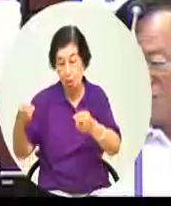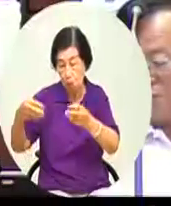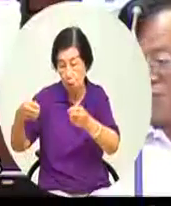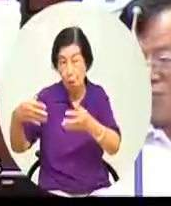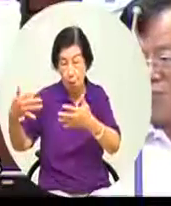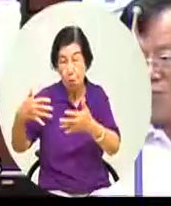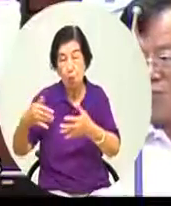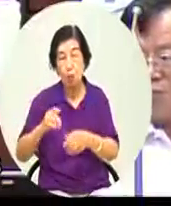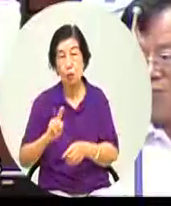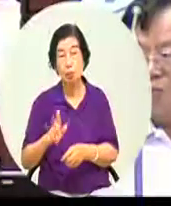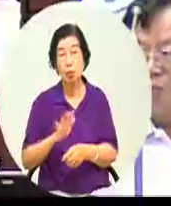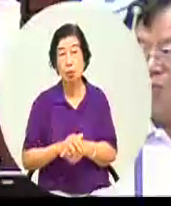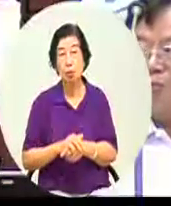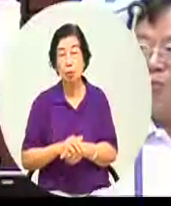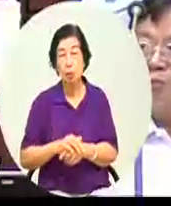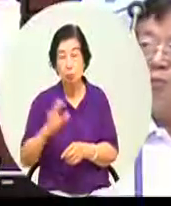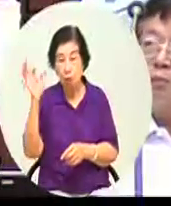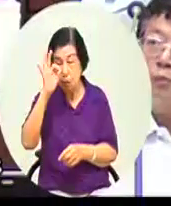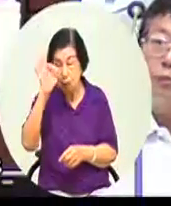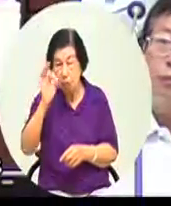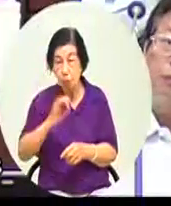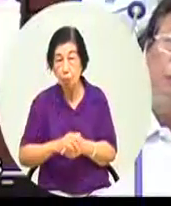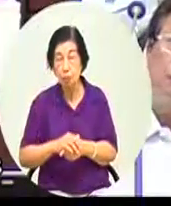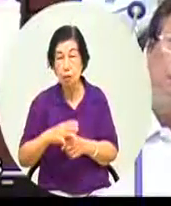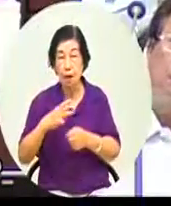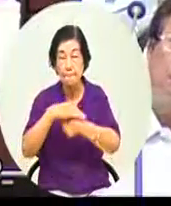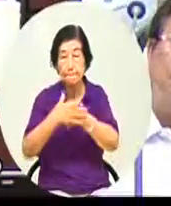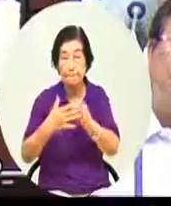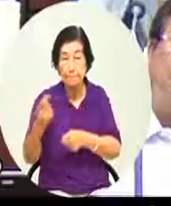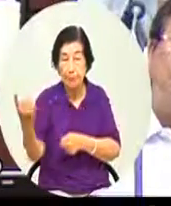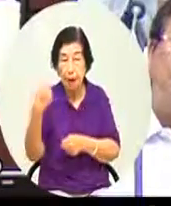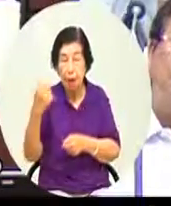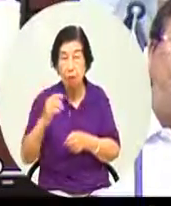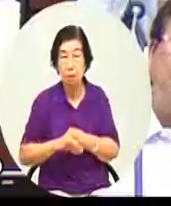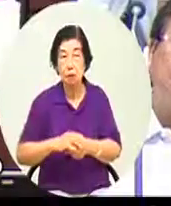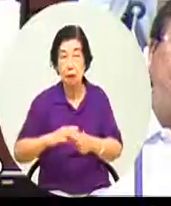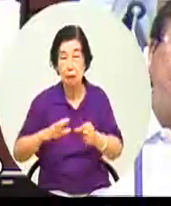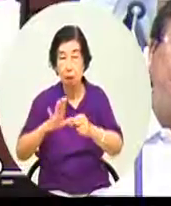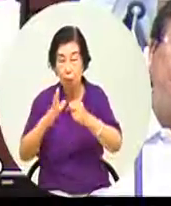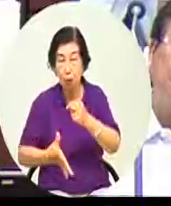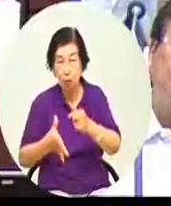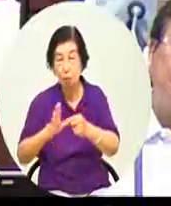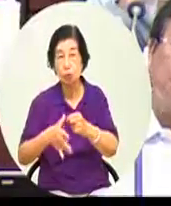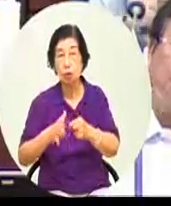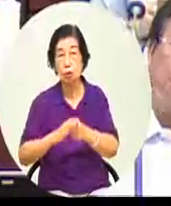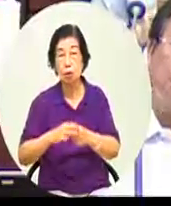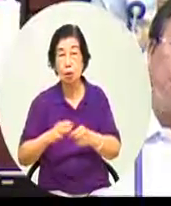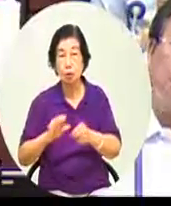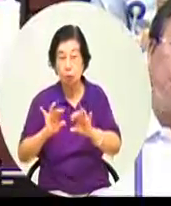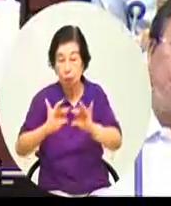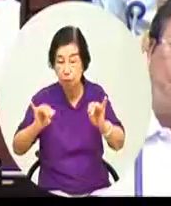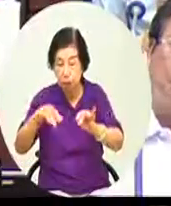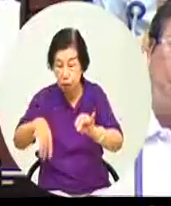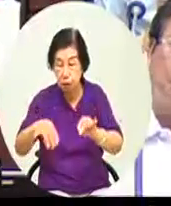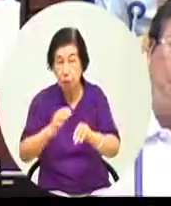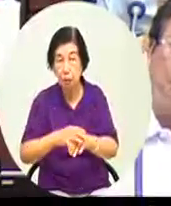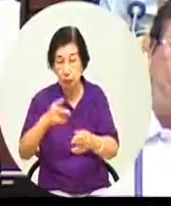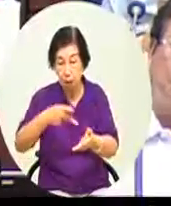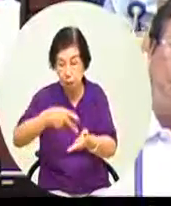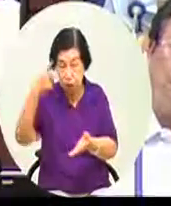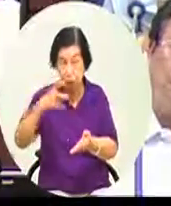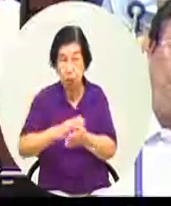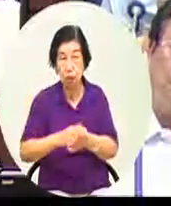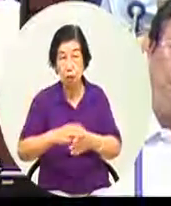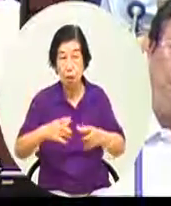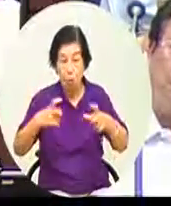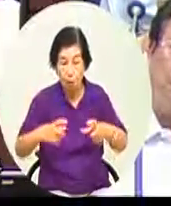了这个我们原来的这个宝来国中的后面的后台有一个台地的部分，作为我们钻探第二口温泉井的一